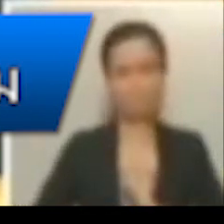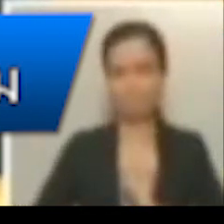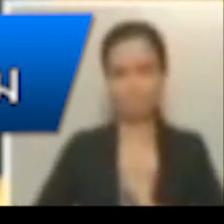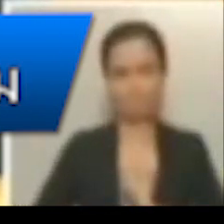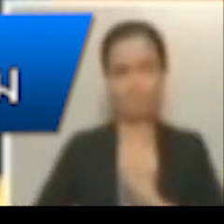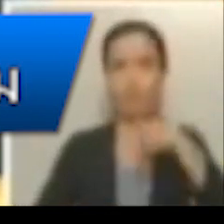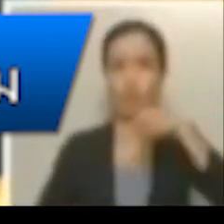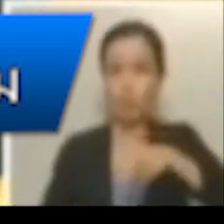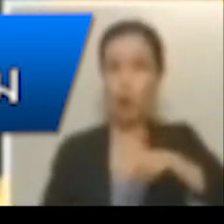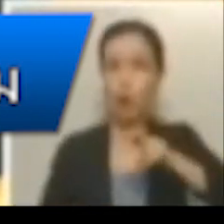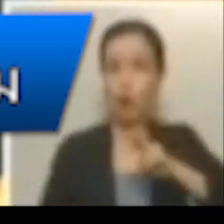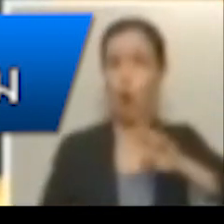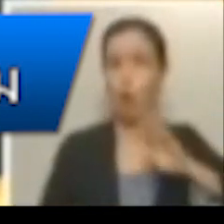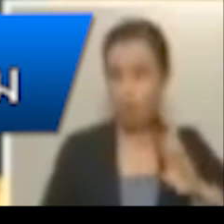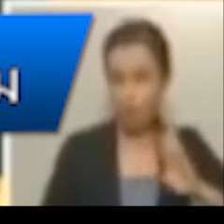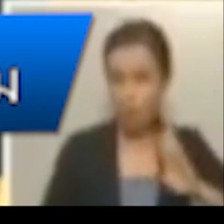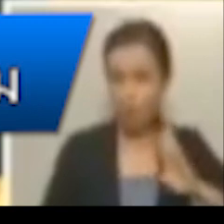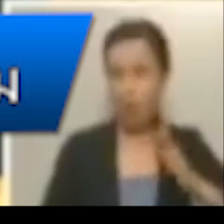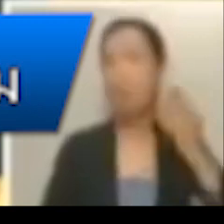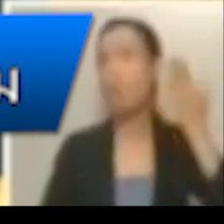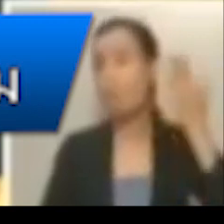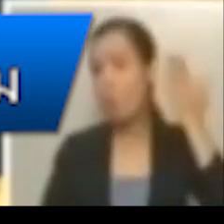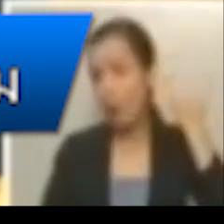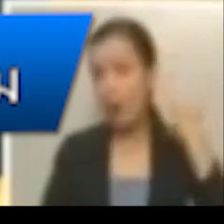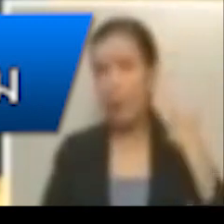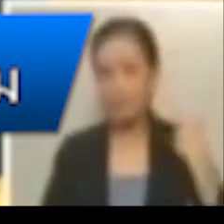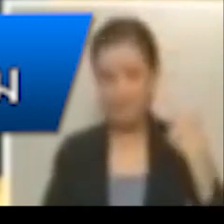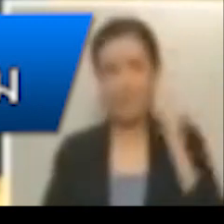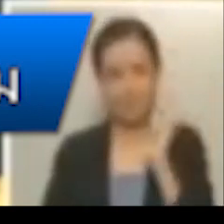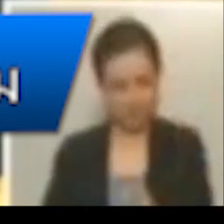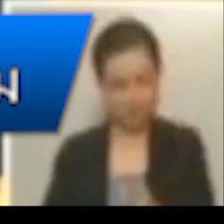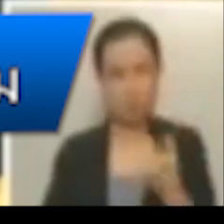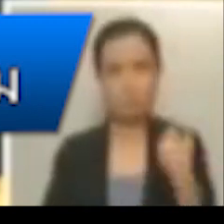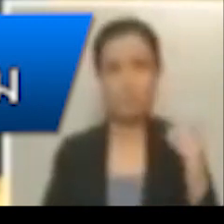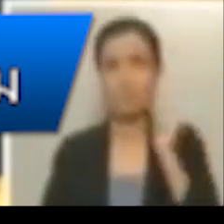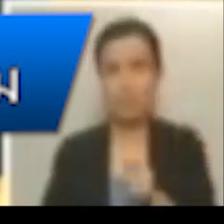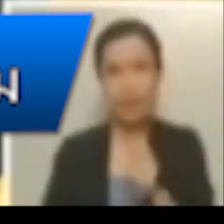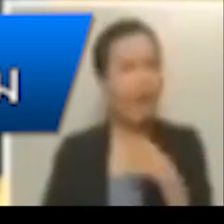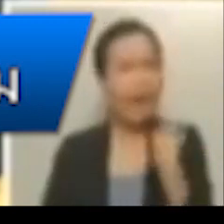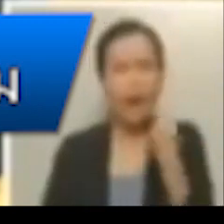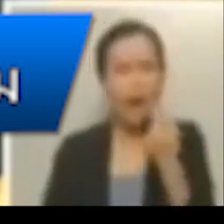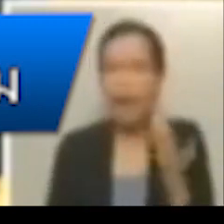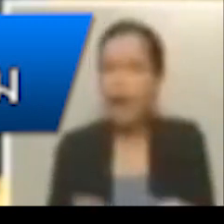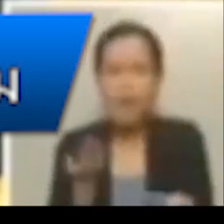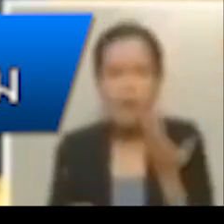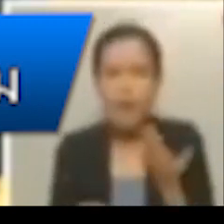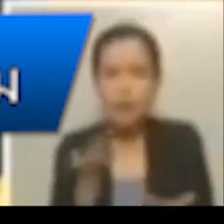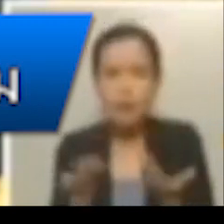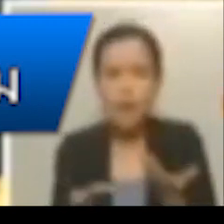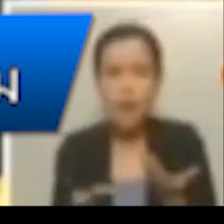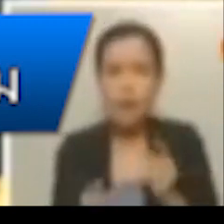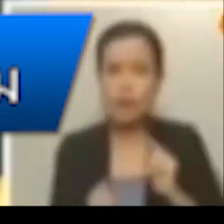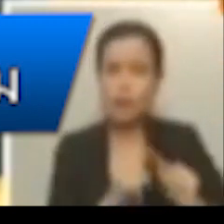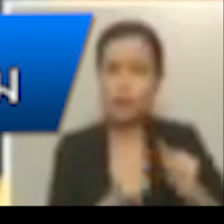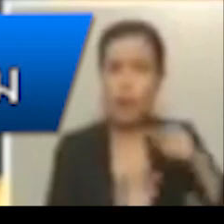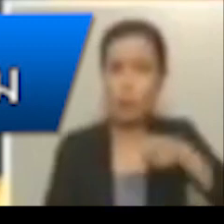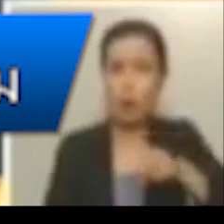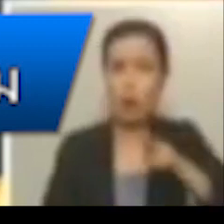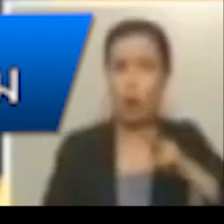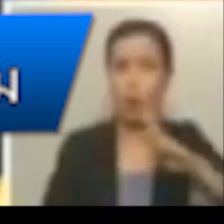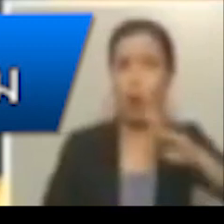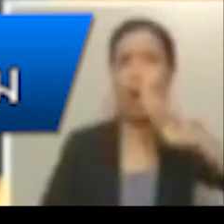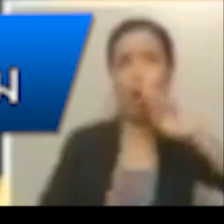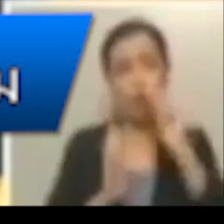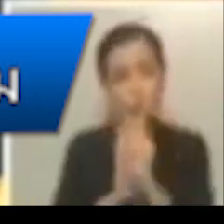ในพรบนี้นะครับในอดีตเนี่ยเคยมีจริงครับไม่ว่าใครจะเขียนอะไรแบบไหนก็สามารถจะใช้พรบนี้และกฎหม